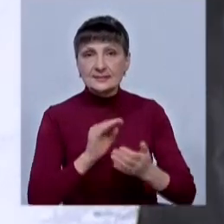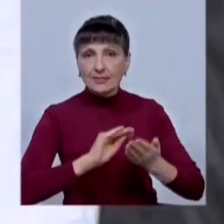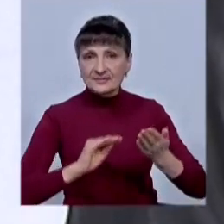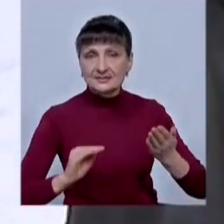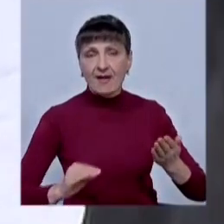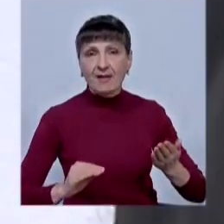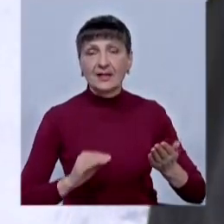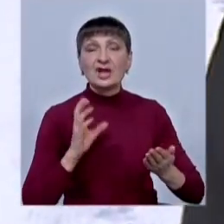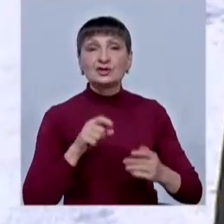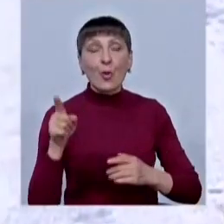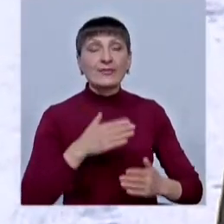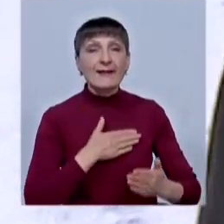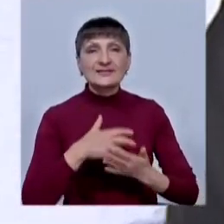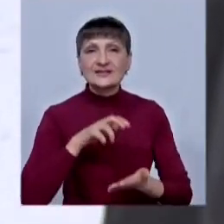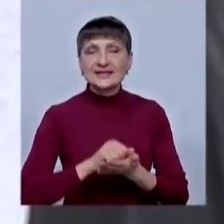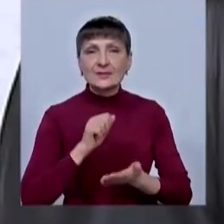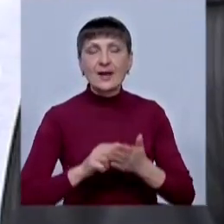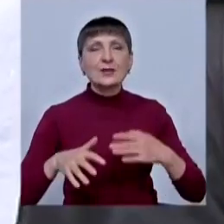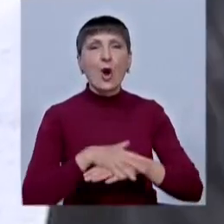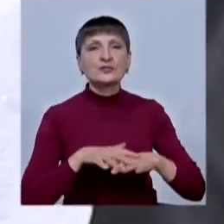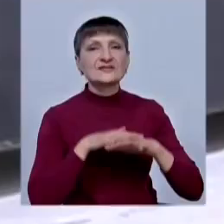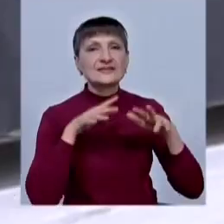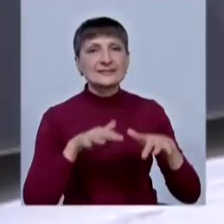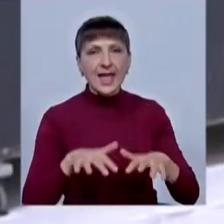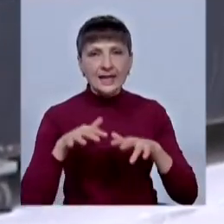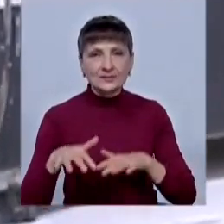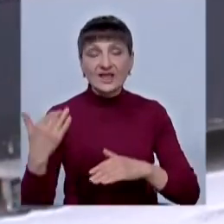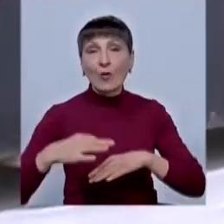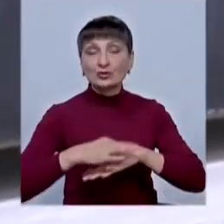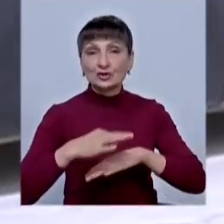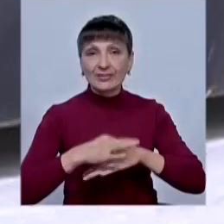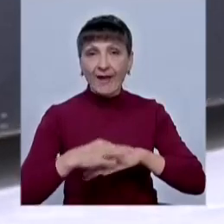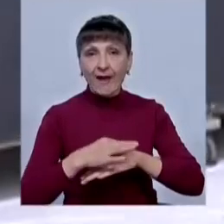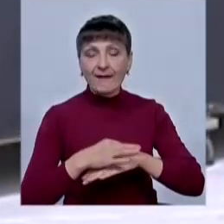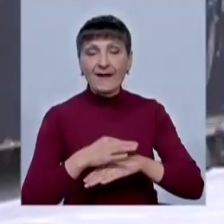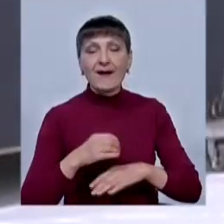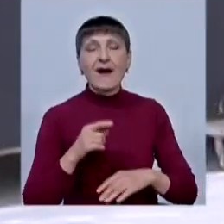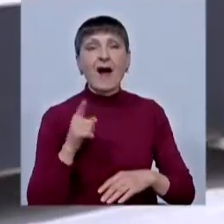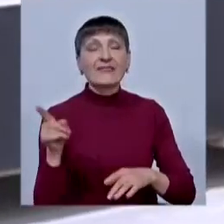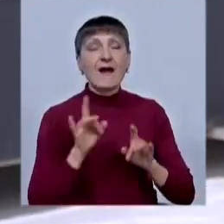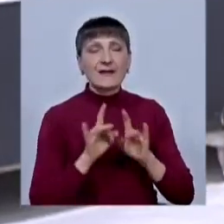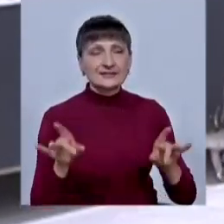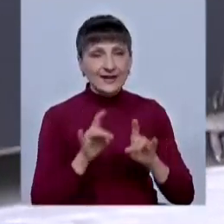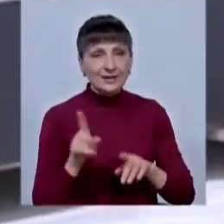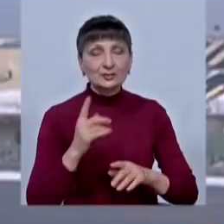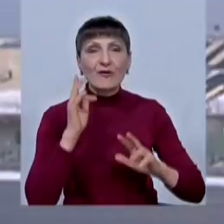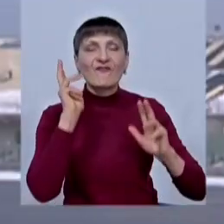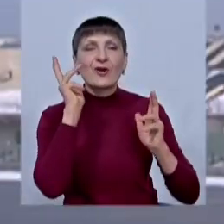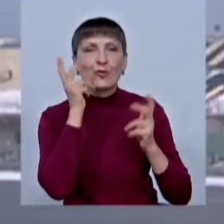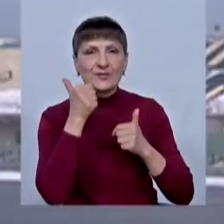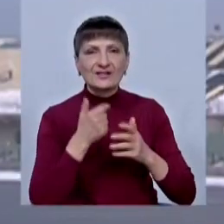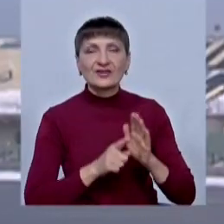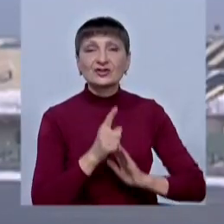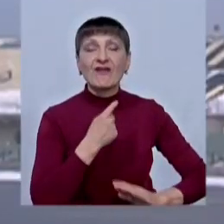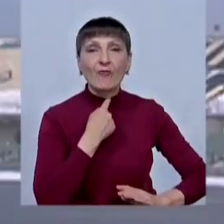кроме того он активно занимается общественной деятельностью супруга метро ораторского из ства рассказывает что влюбилась сначала в